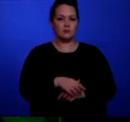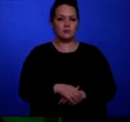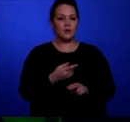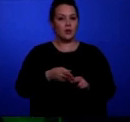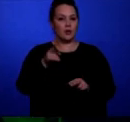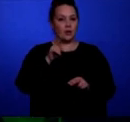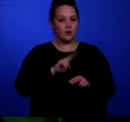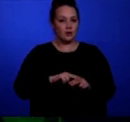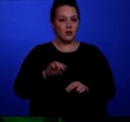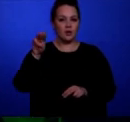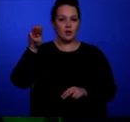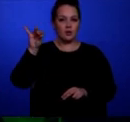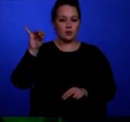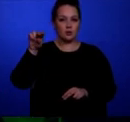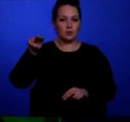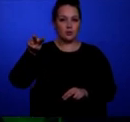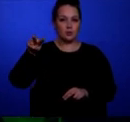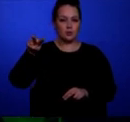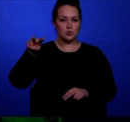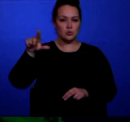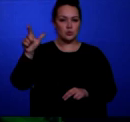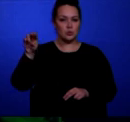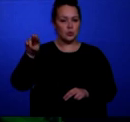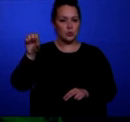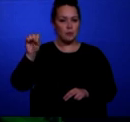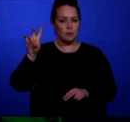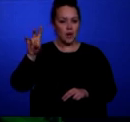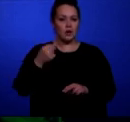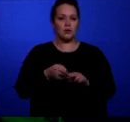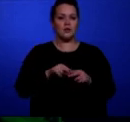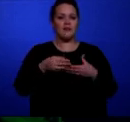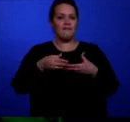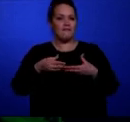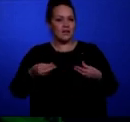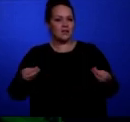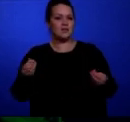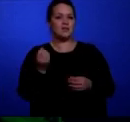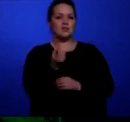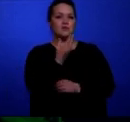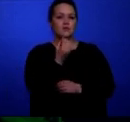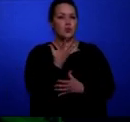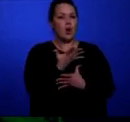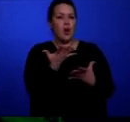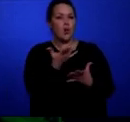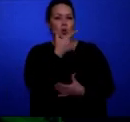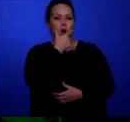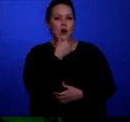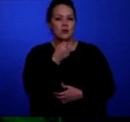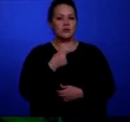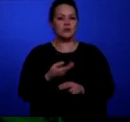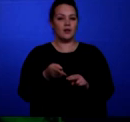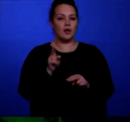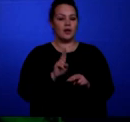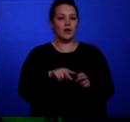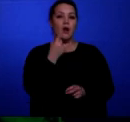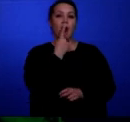Это тюльпан. Это весенний цветок. Посмотрите, какой он красивый. Это